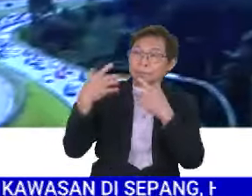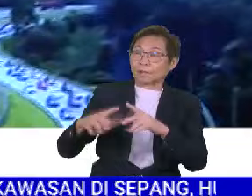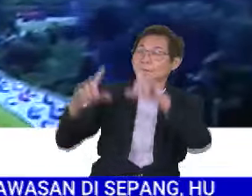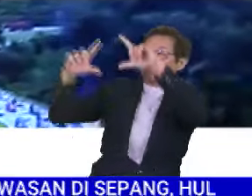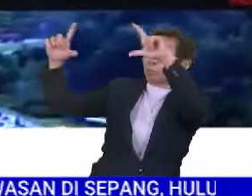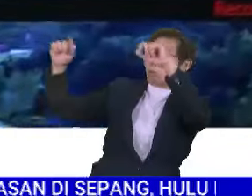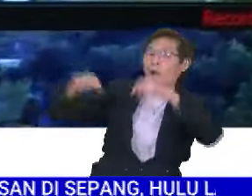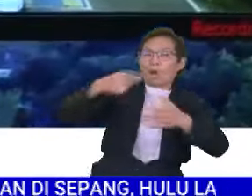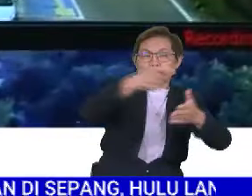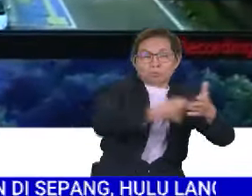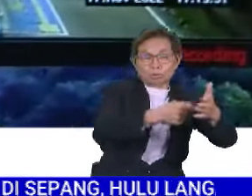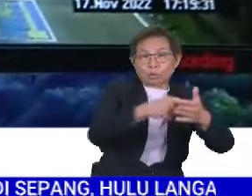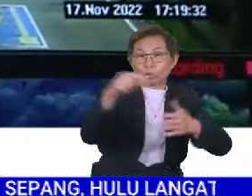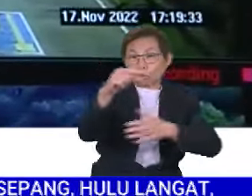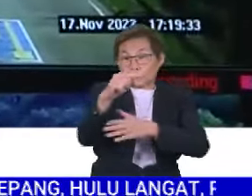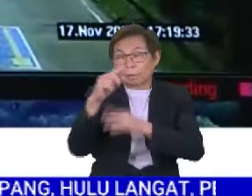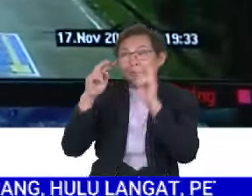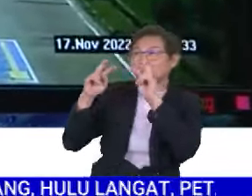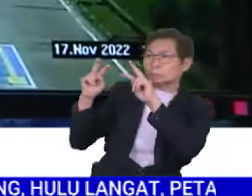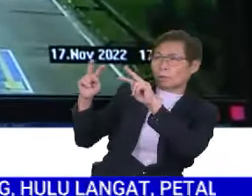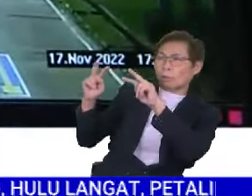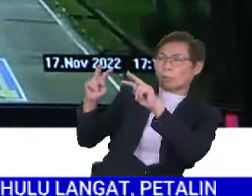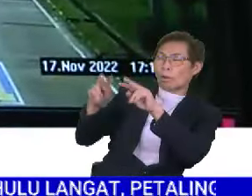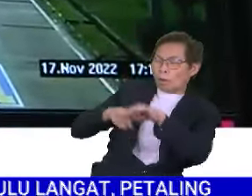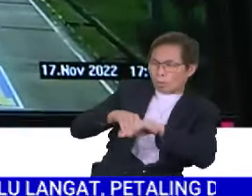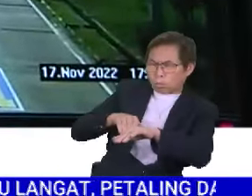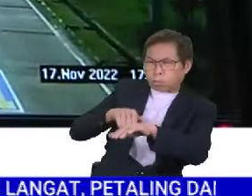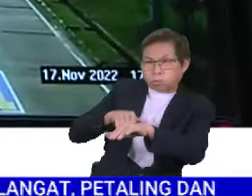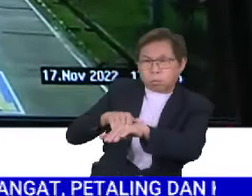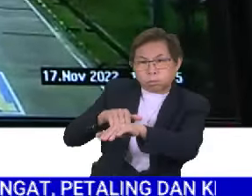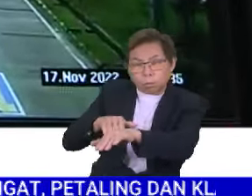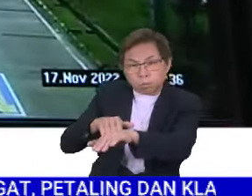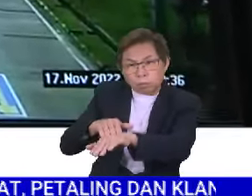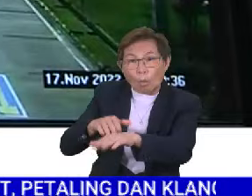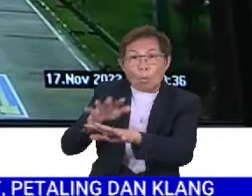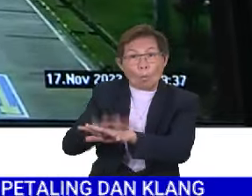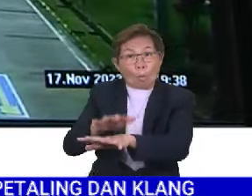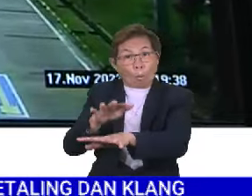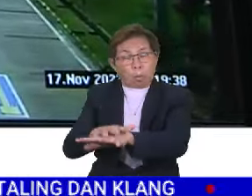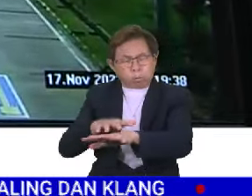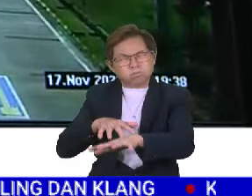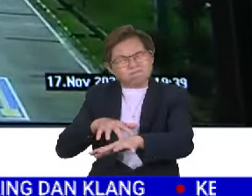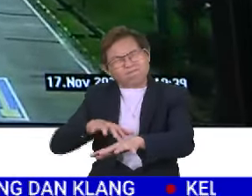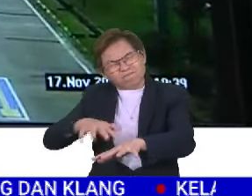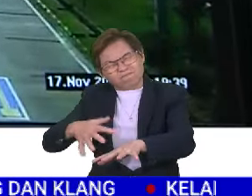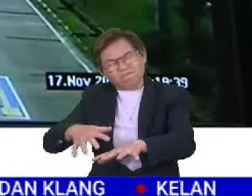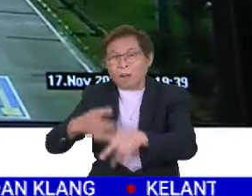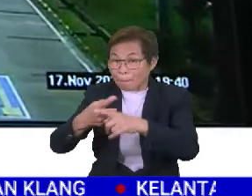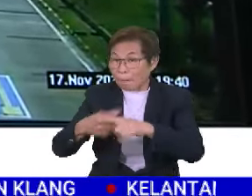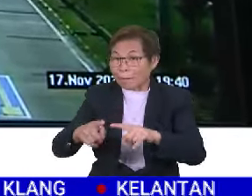Plaza Tol Gombak, dapat dilihat pergerakan trafik agak tinggi namun masih